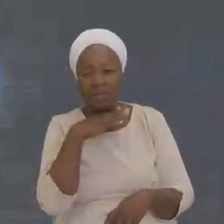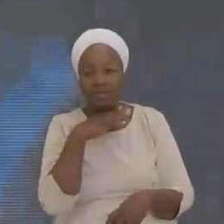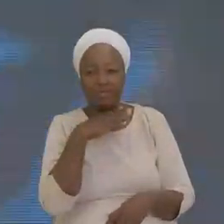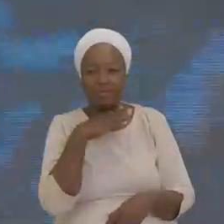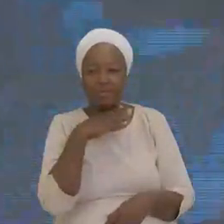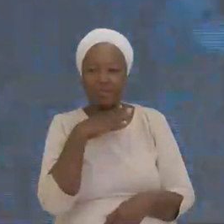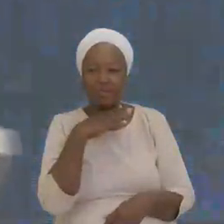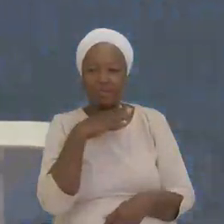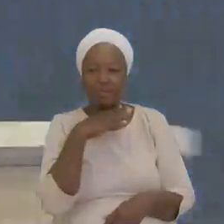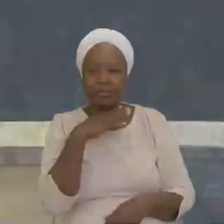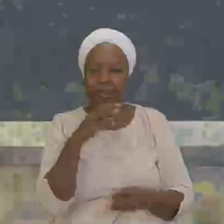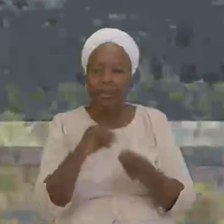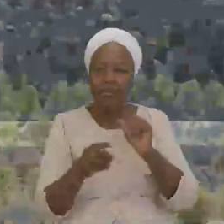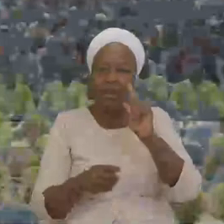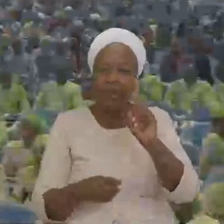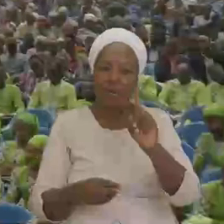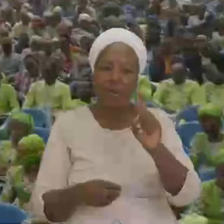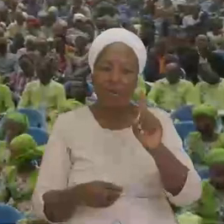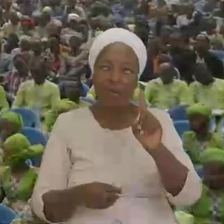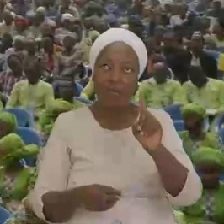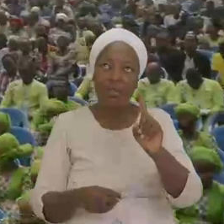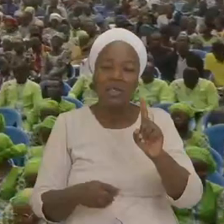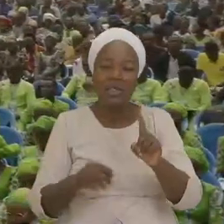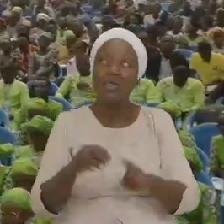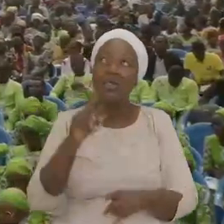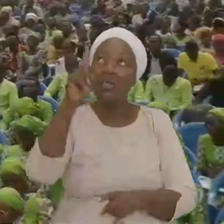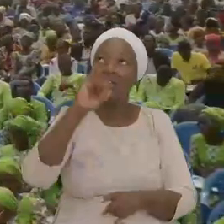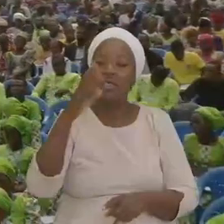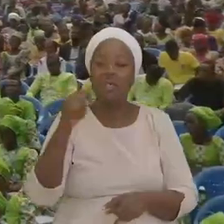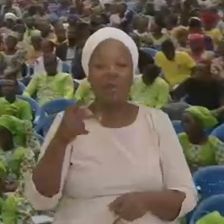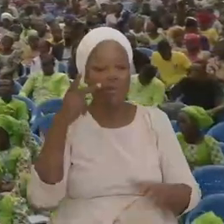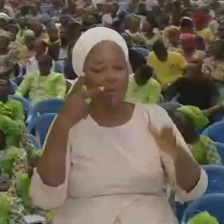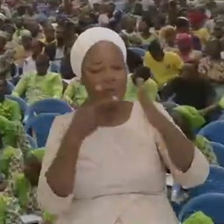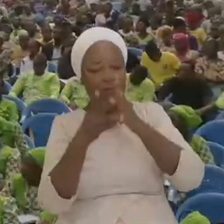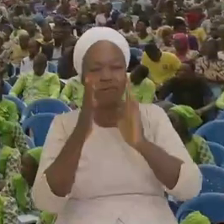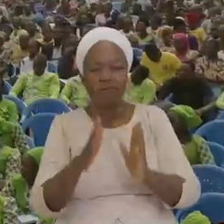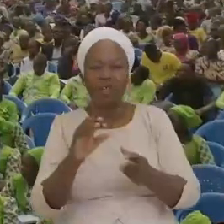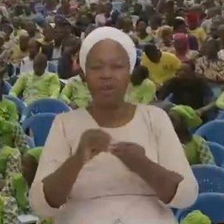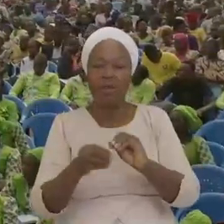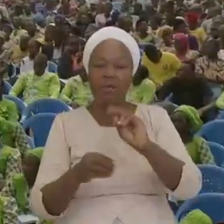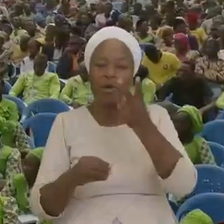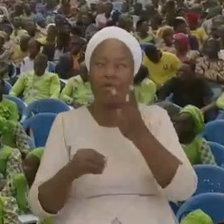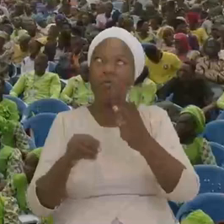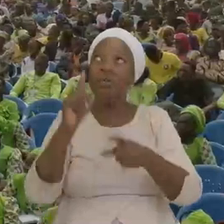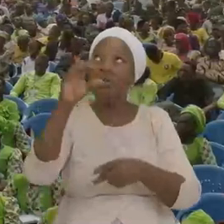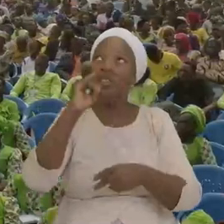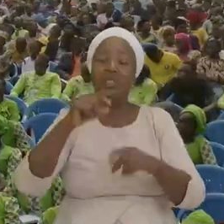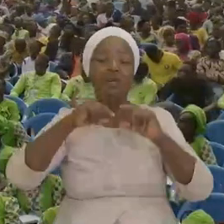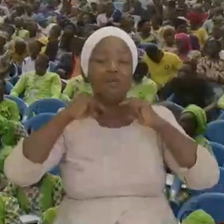Mais afin qu'elle soit sainte et irrépréhensible. Premièrement, c'est le prophète.